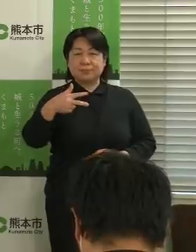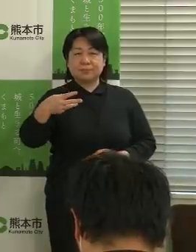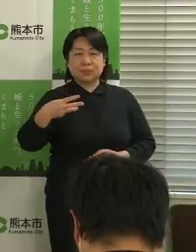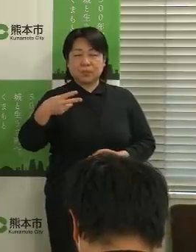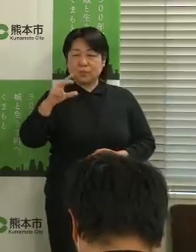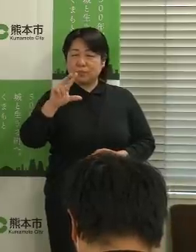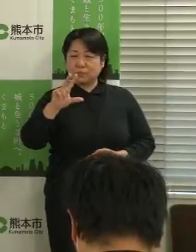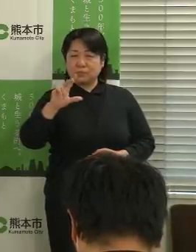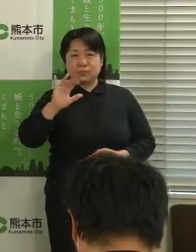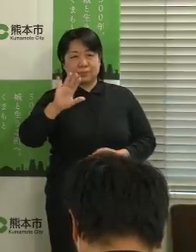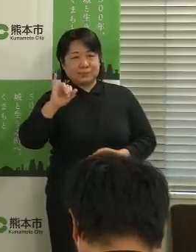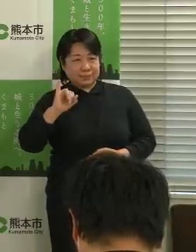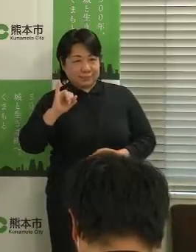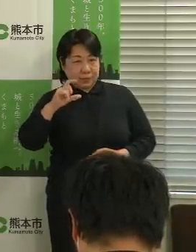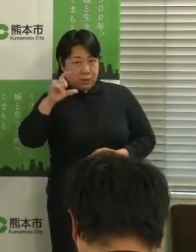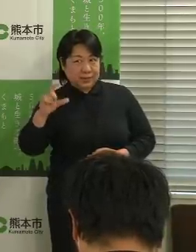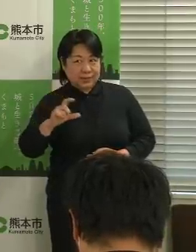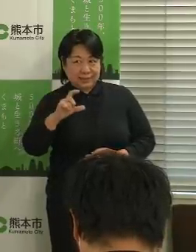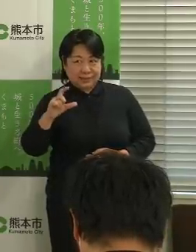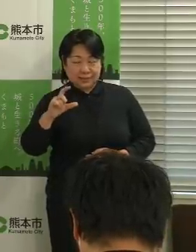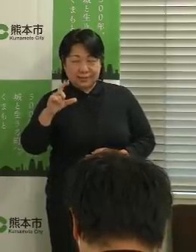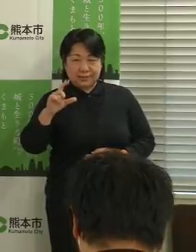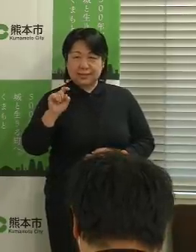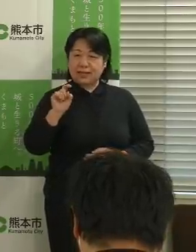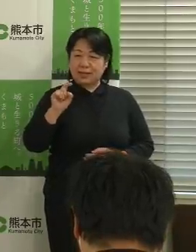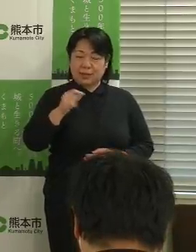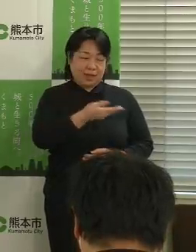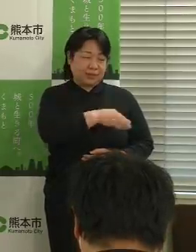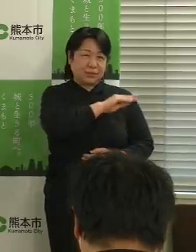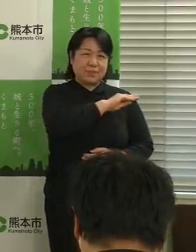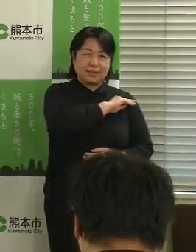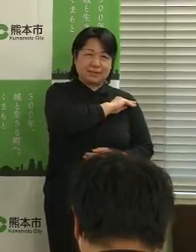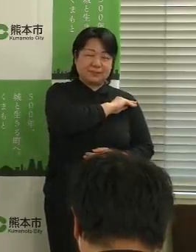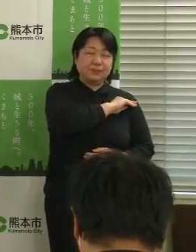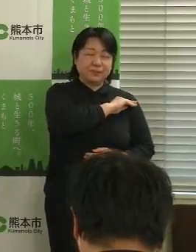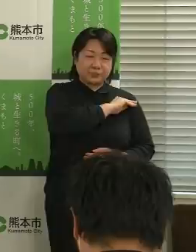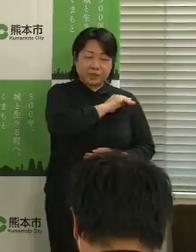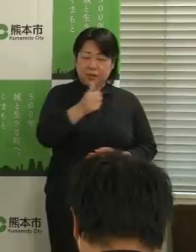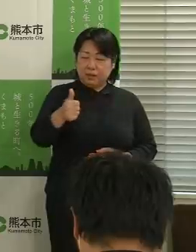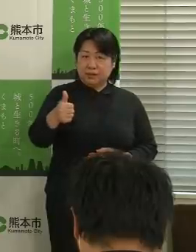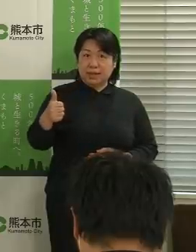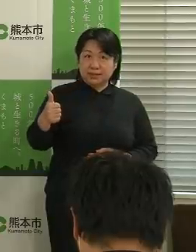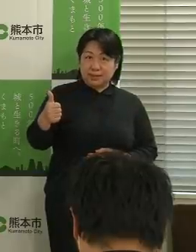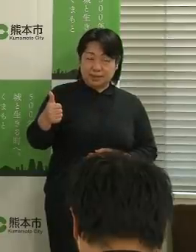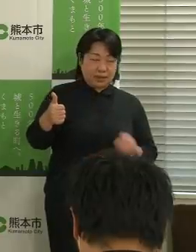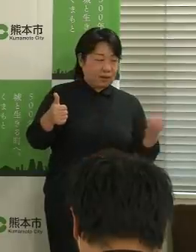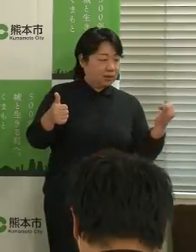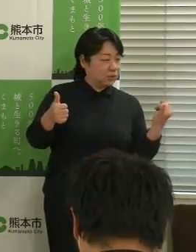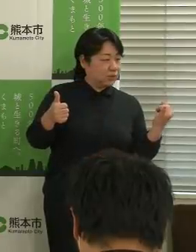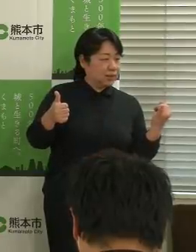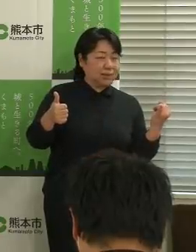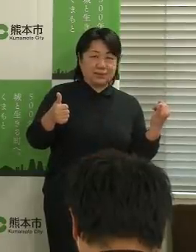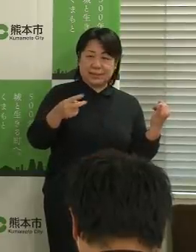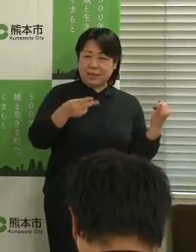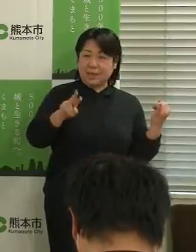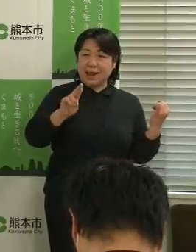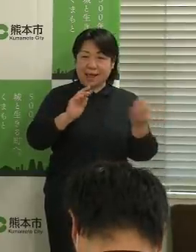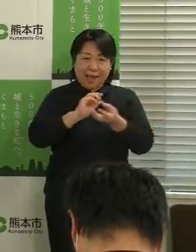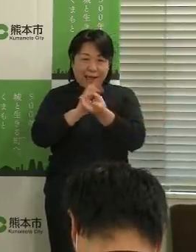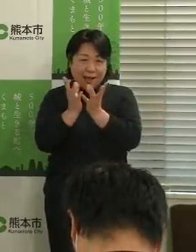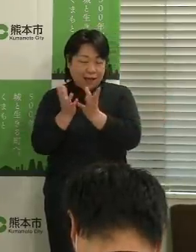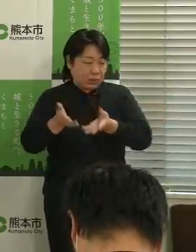ディの日ということで、これはスペインで男性が女性にバラを贈